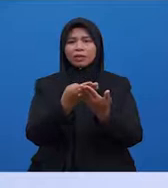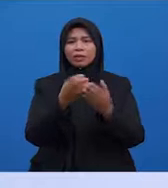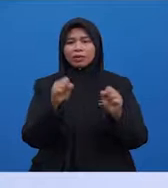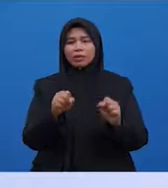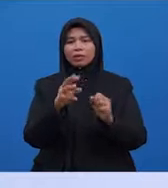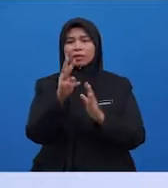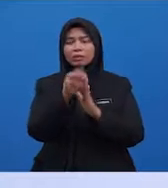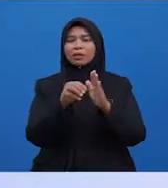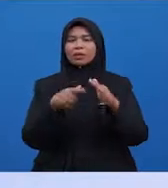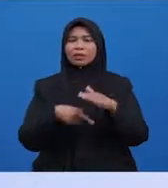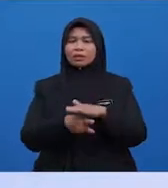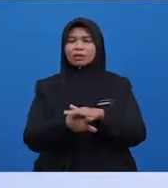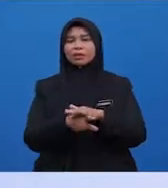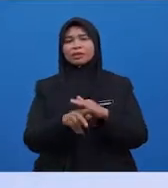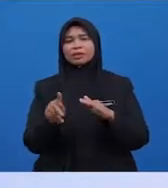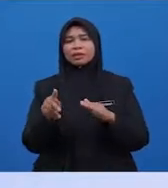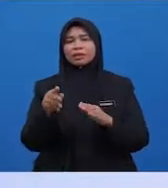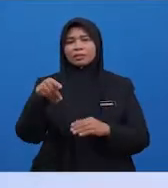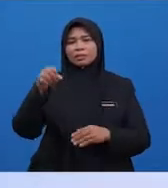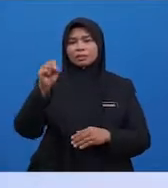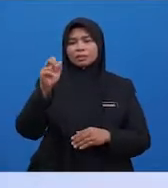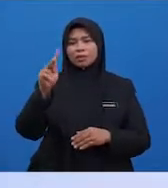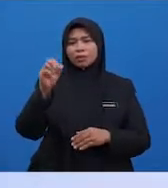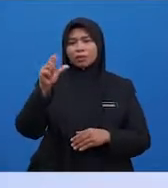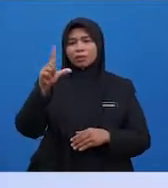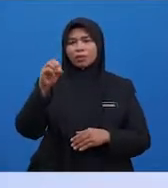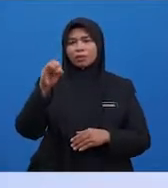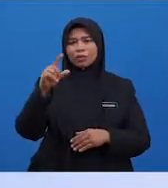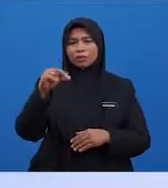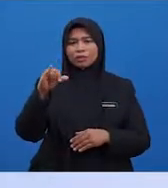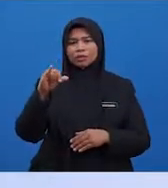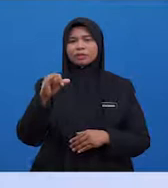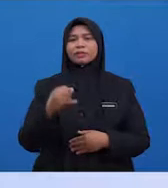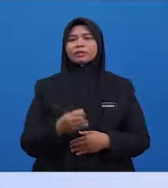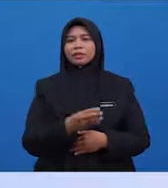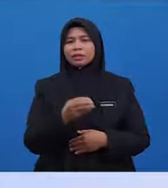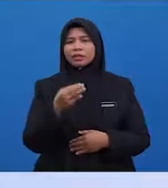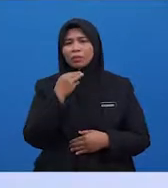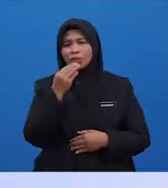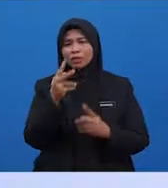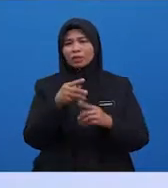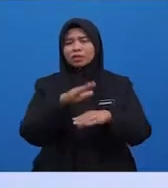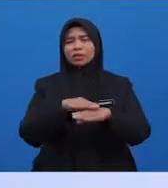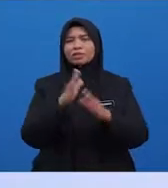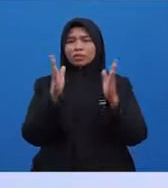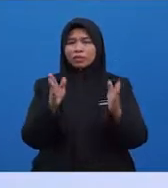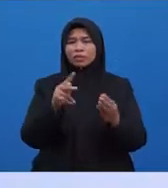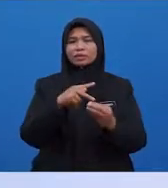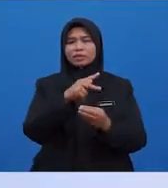melibatkan psikologi, fisiologi dan moral ke atas orang sekelilingnya dan